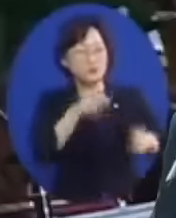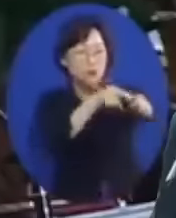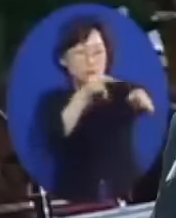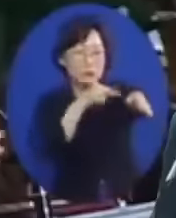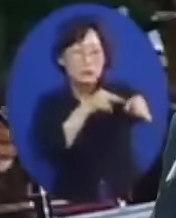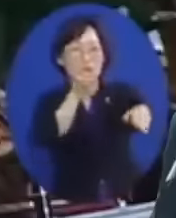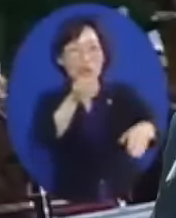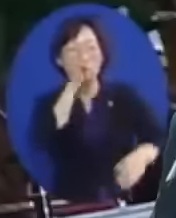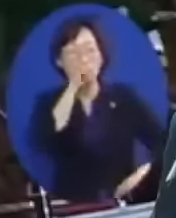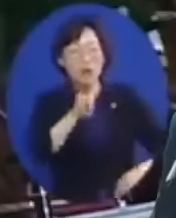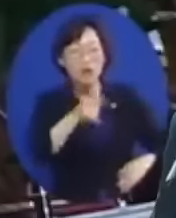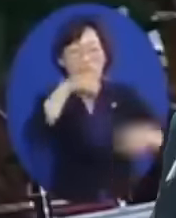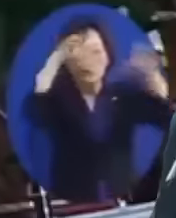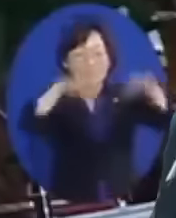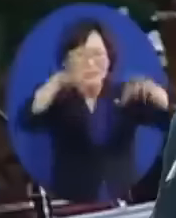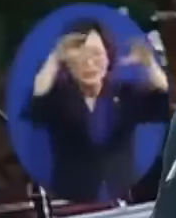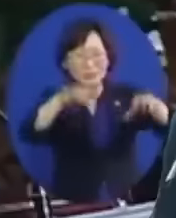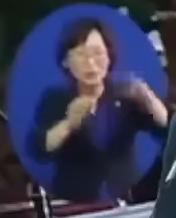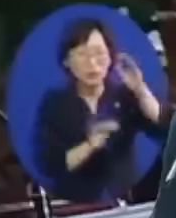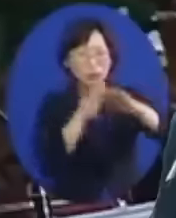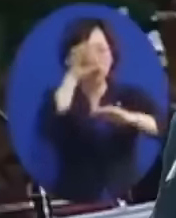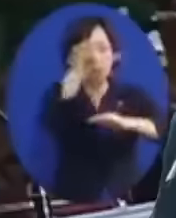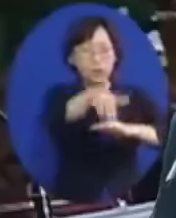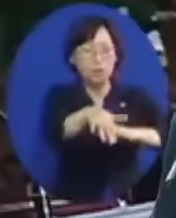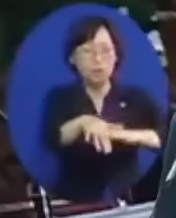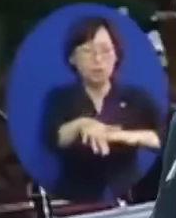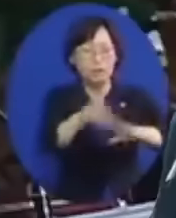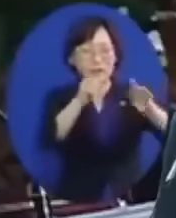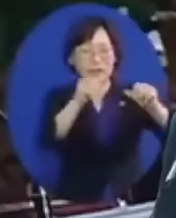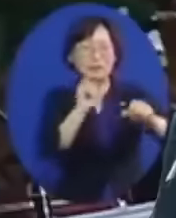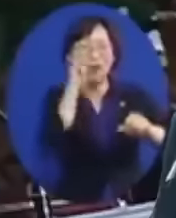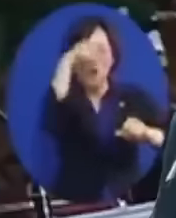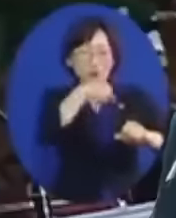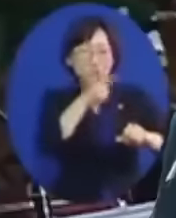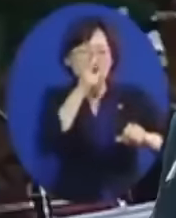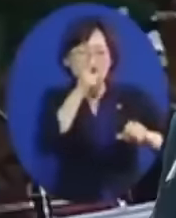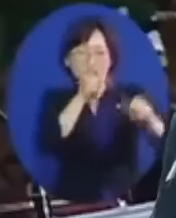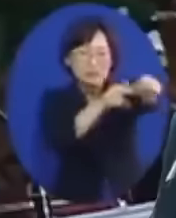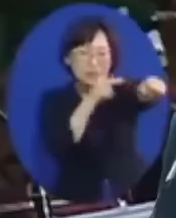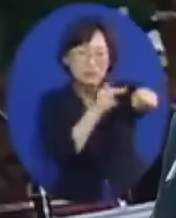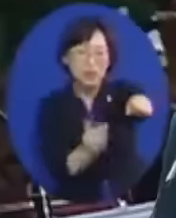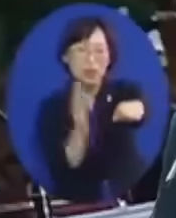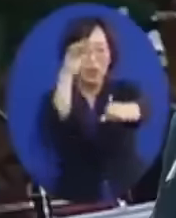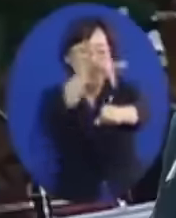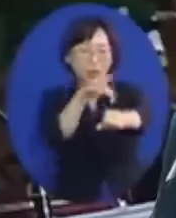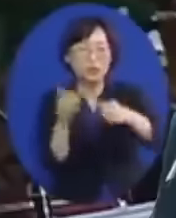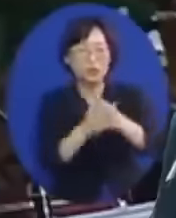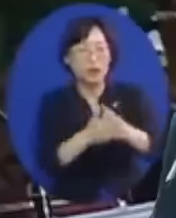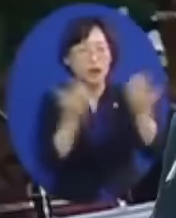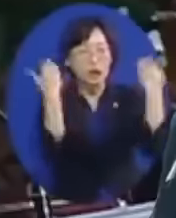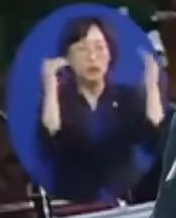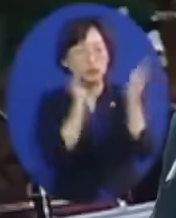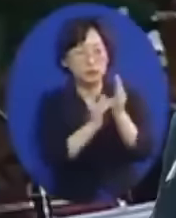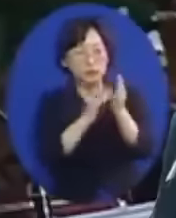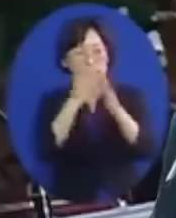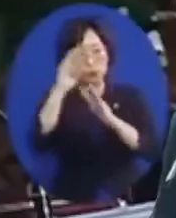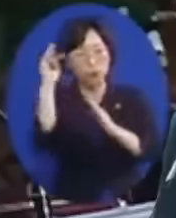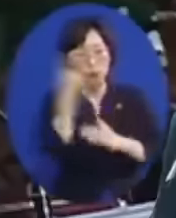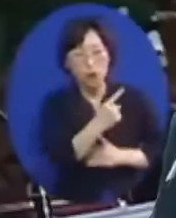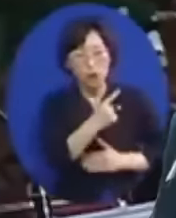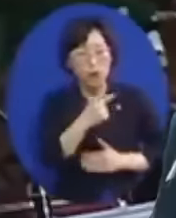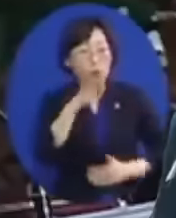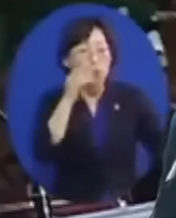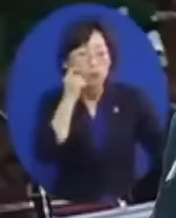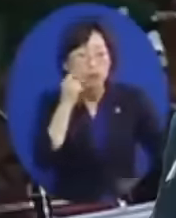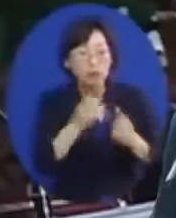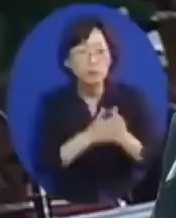없는데 비가 오면 언제나 넘쳐요. 흙탕물이 그 위로 막 넘치기 때문에 학교를 마치고 난 다음 집에 돌아올 수가 없어요. 그럼 나는